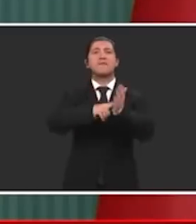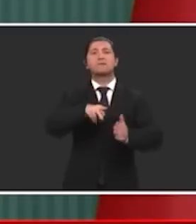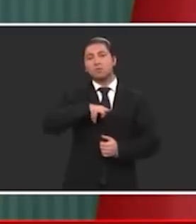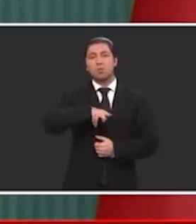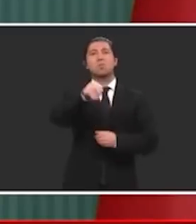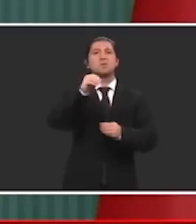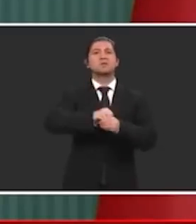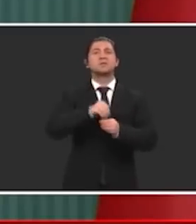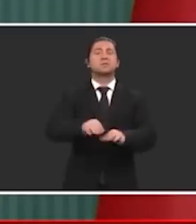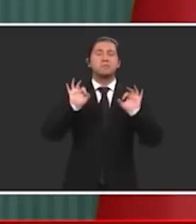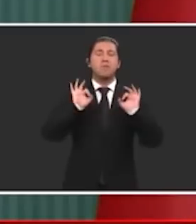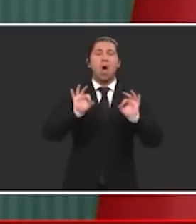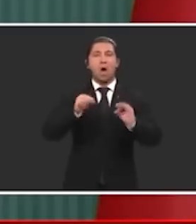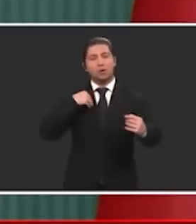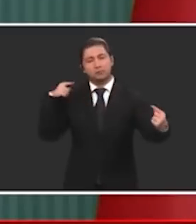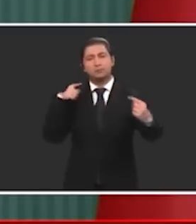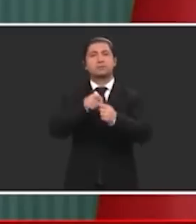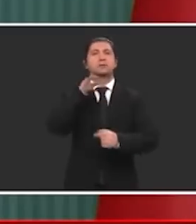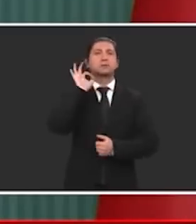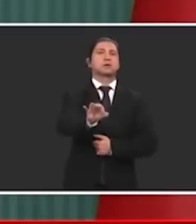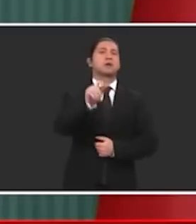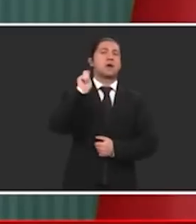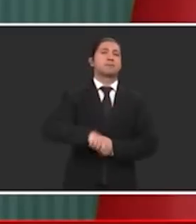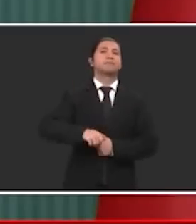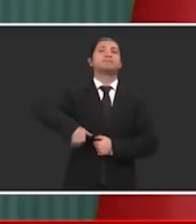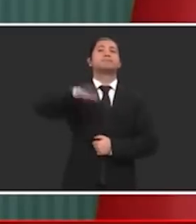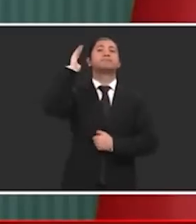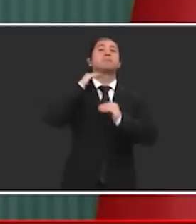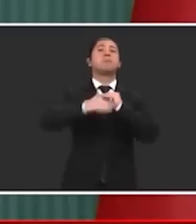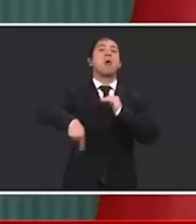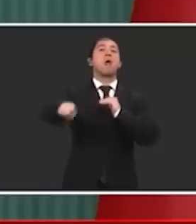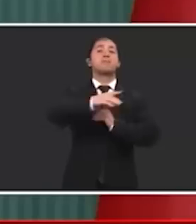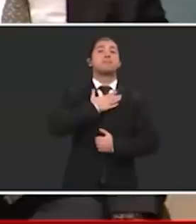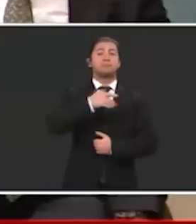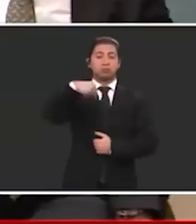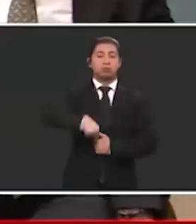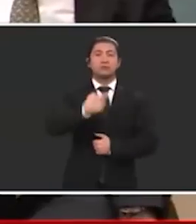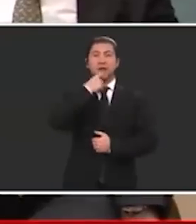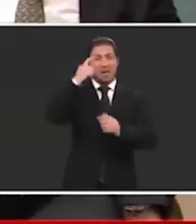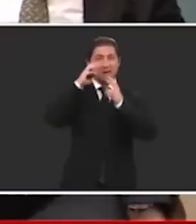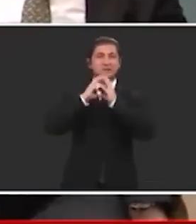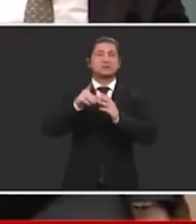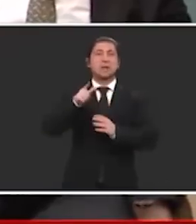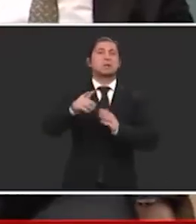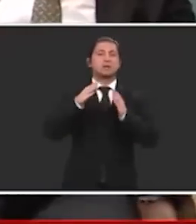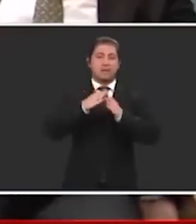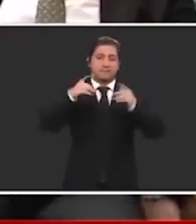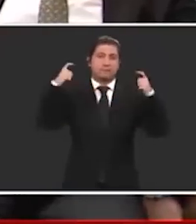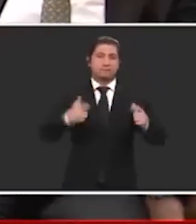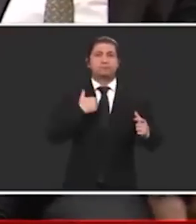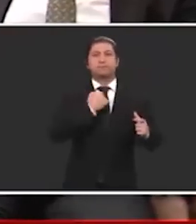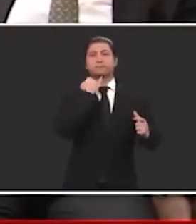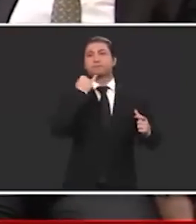mutlaka buluşturacağız. Aziz milletim, bu sene Hindistan'ın ev sahipliğinde